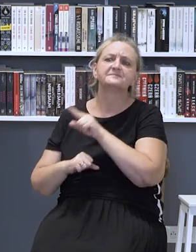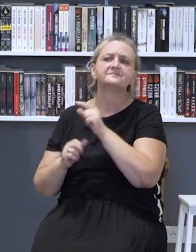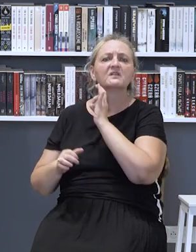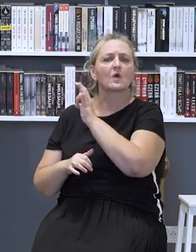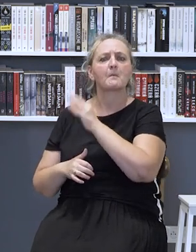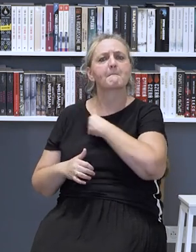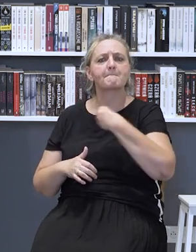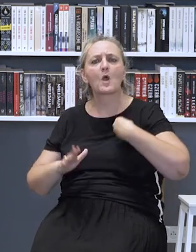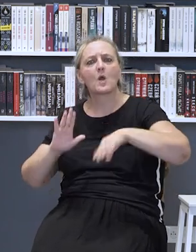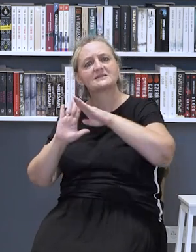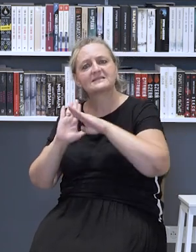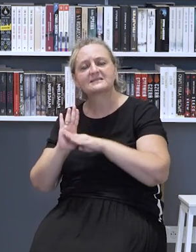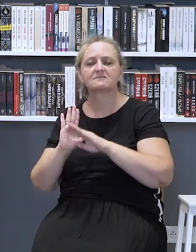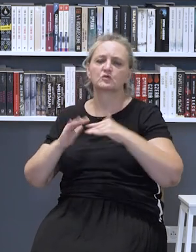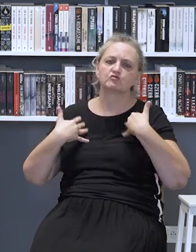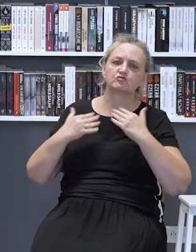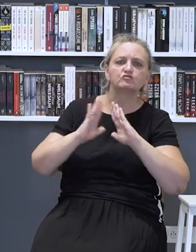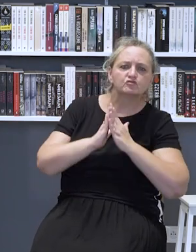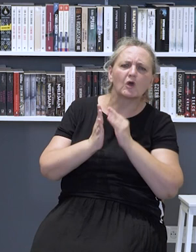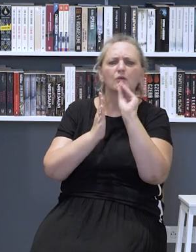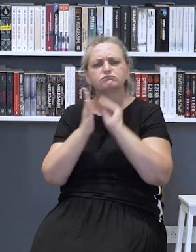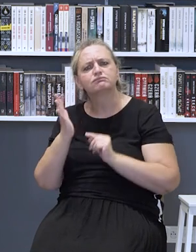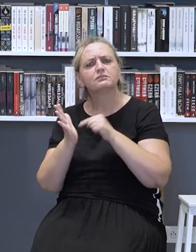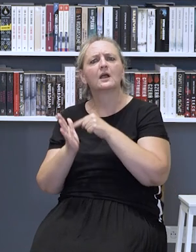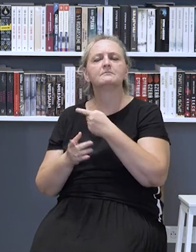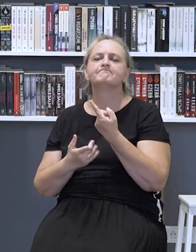powiedzmy polska norma życia literackiego przewiduje, że